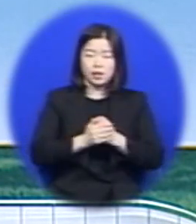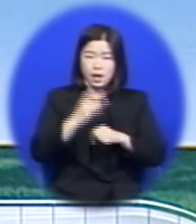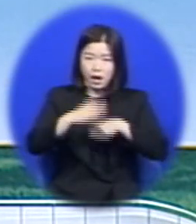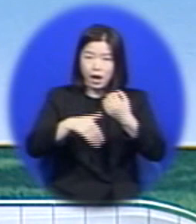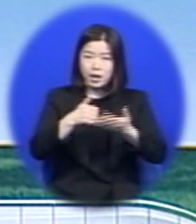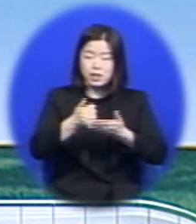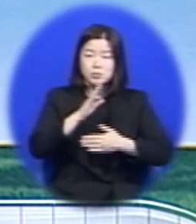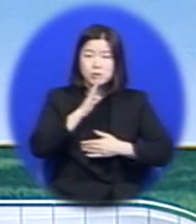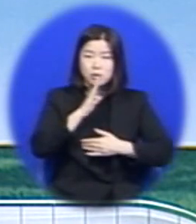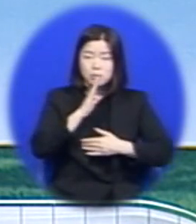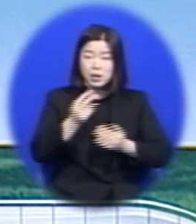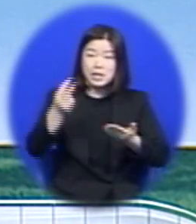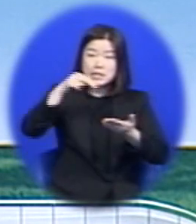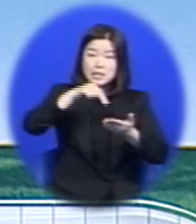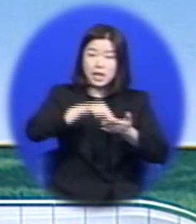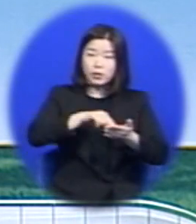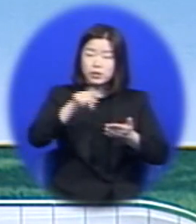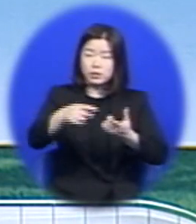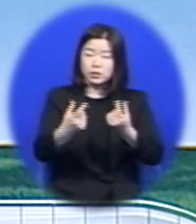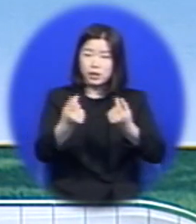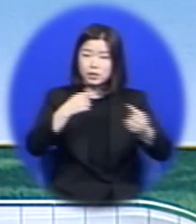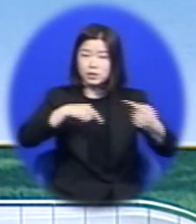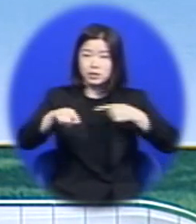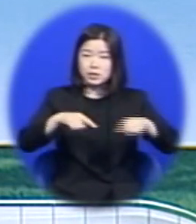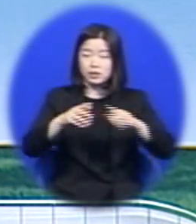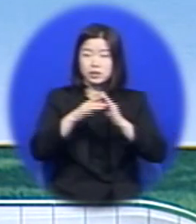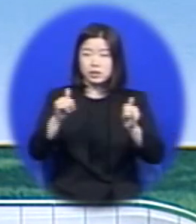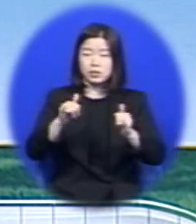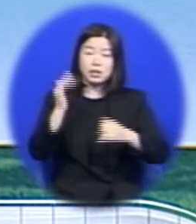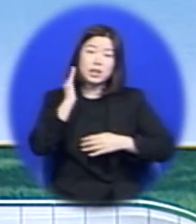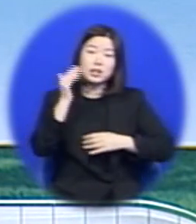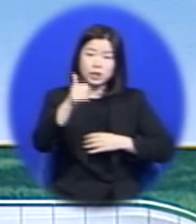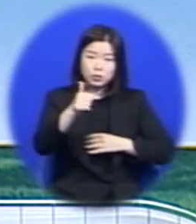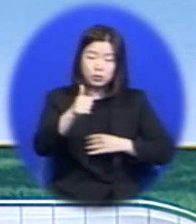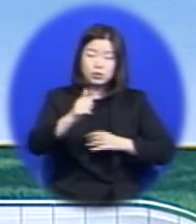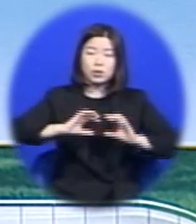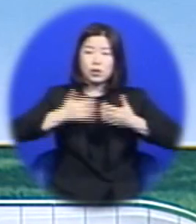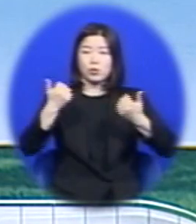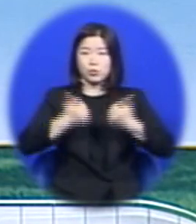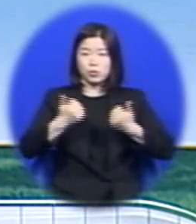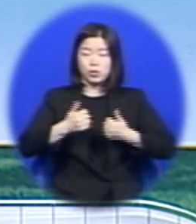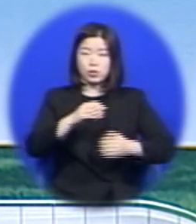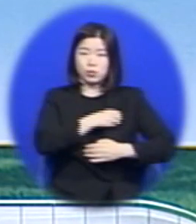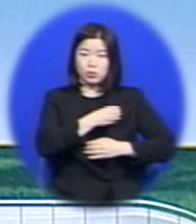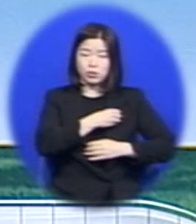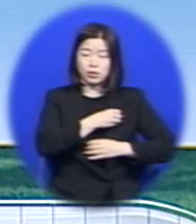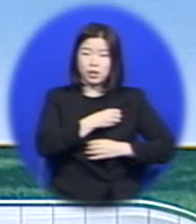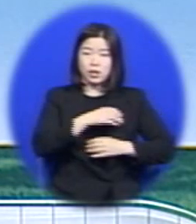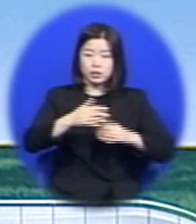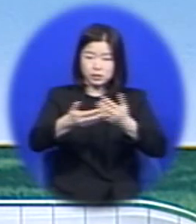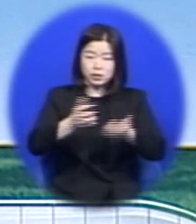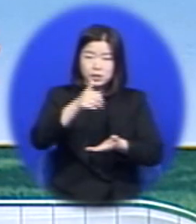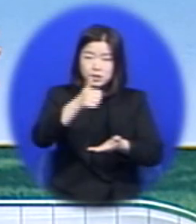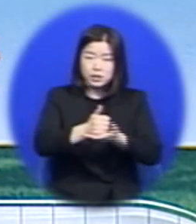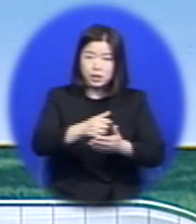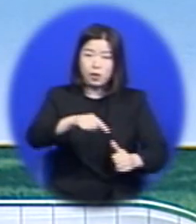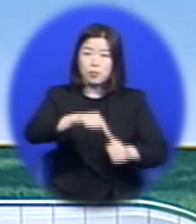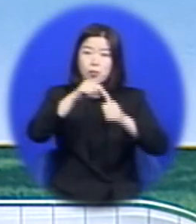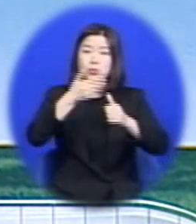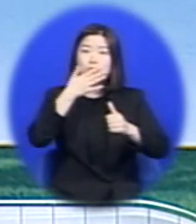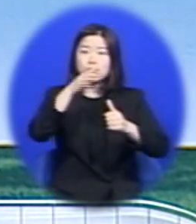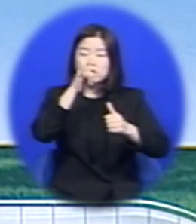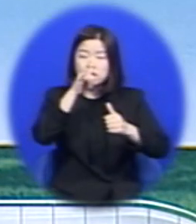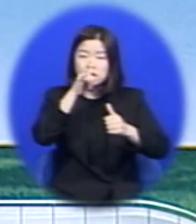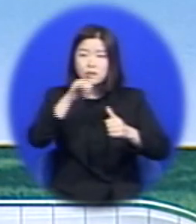하나님이 정말 세우는 그와 같은 정치인을 대통령으로, 국회의원으로, 시장으로 뽑을 수 있는 힘이 우리에게 있단 말입니다.